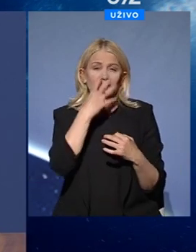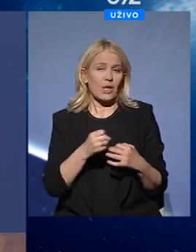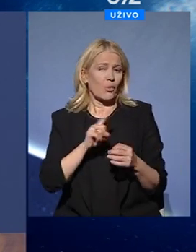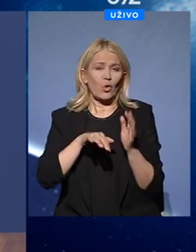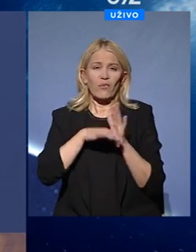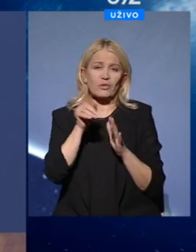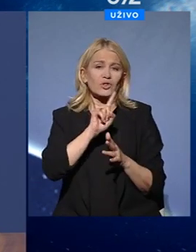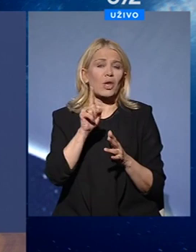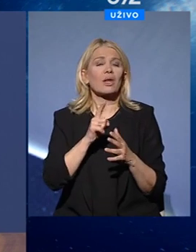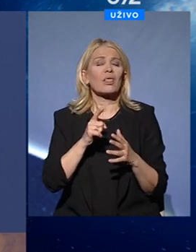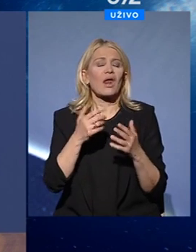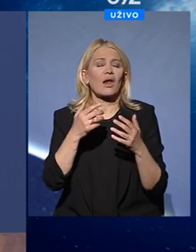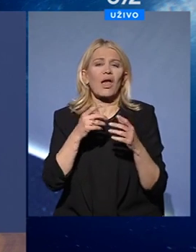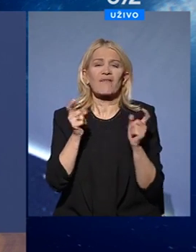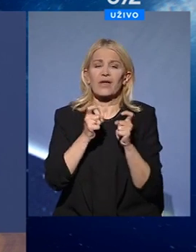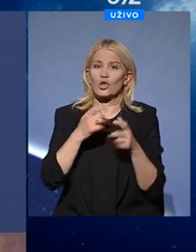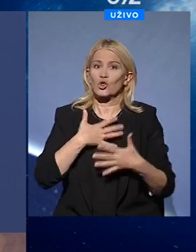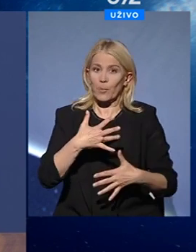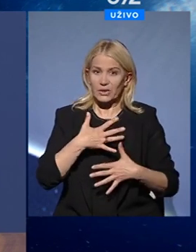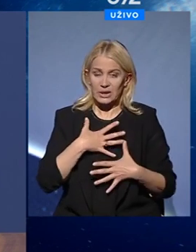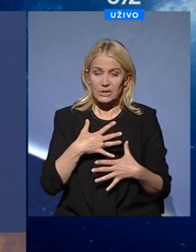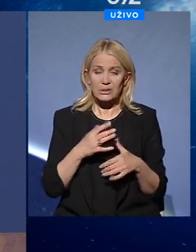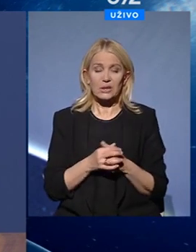na respiratoru.